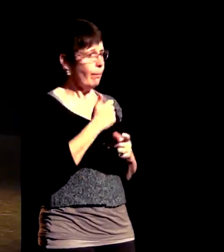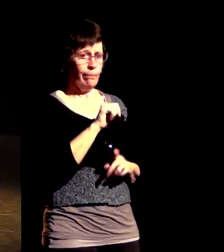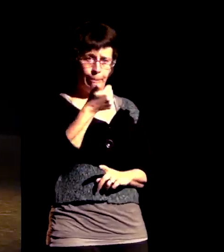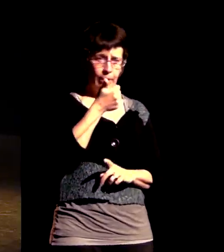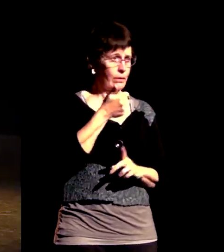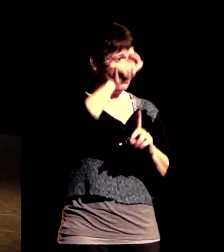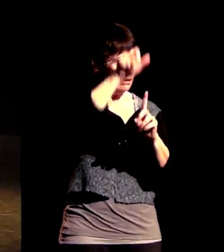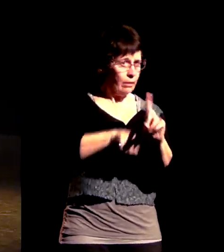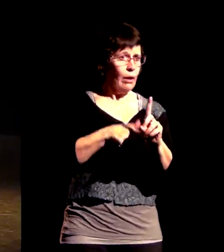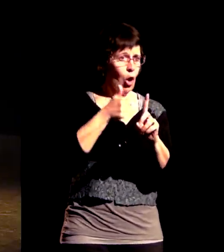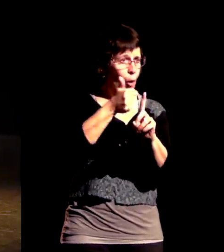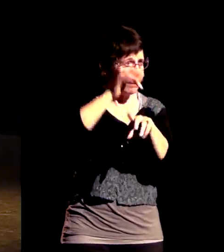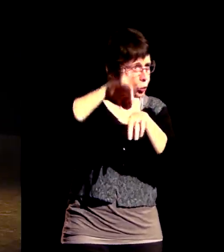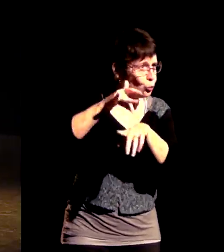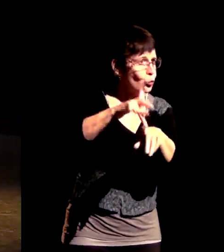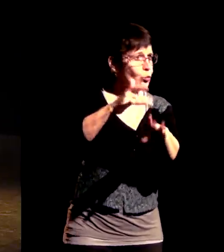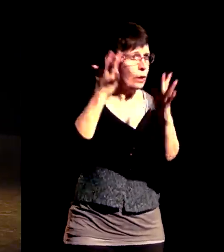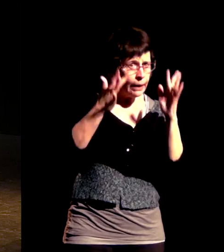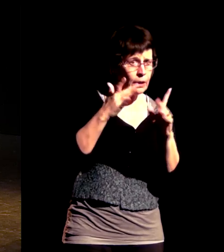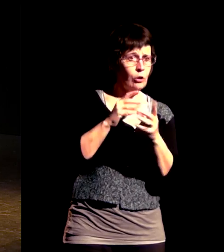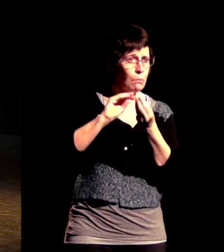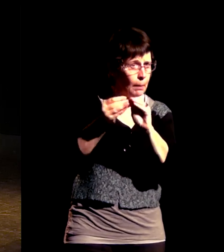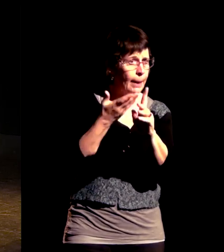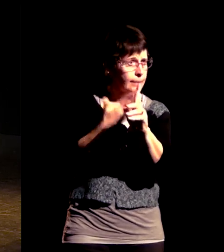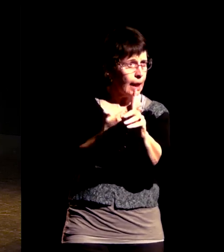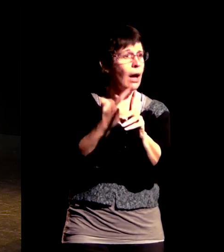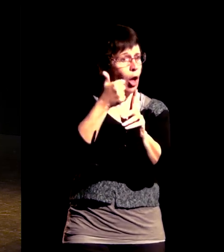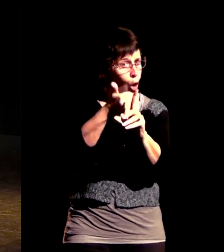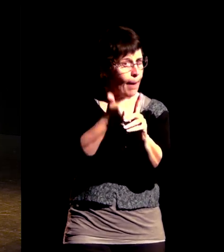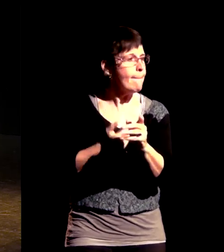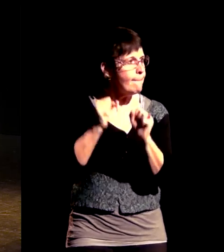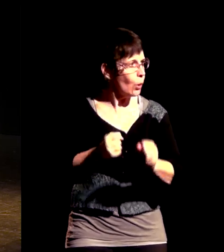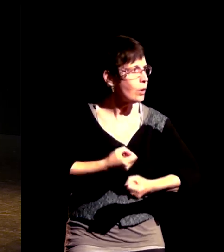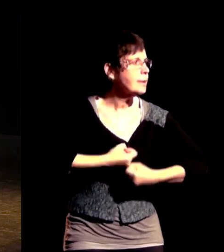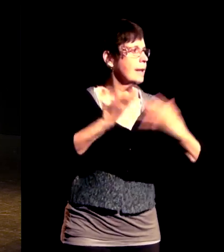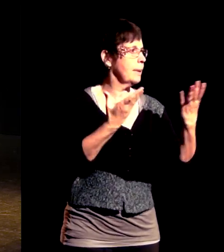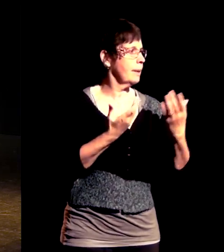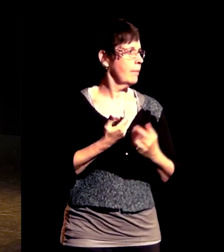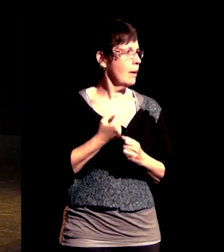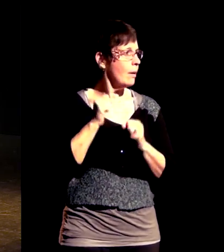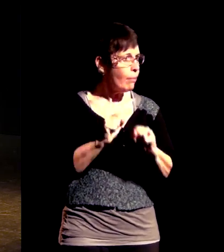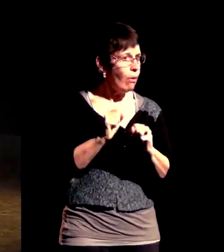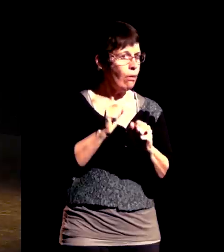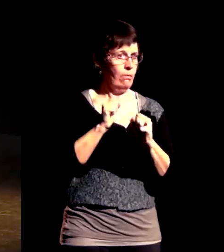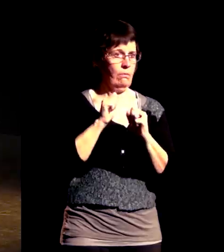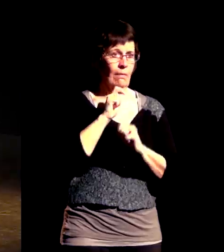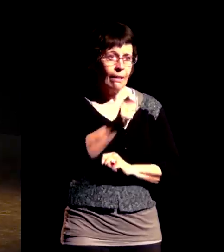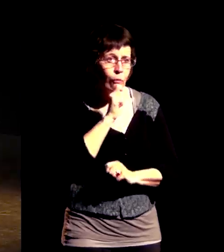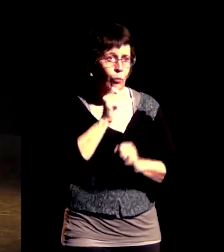concernés, de leur donner la parole, de faire en sorte que les premiers concernés, les victimes du racisme, puissent